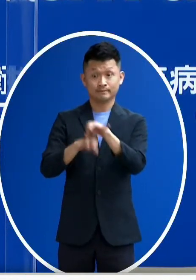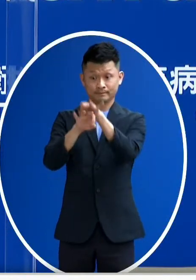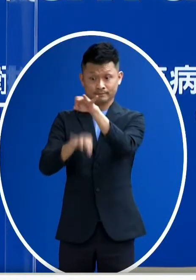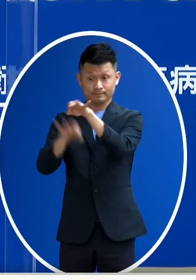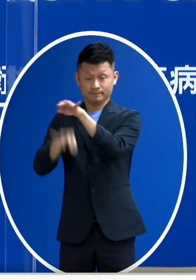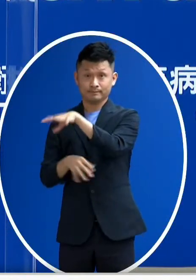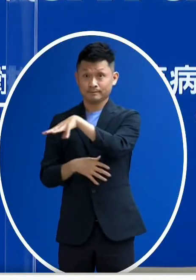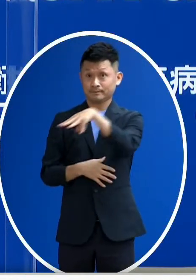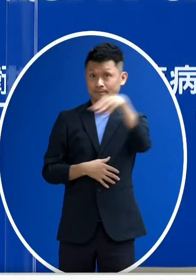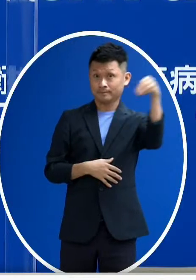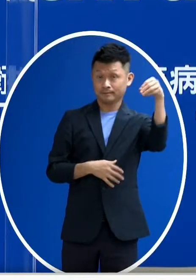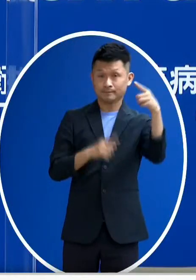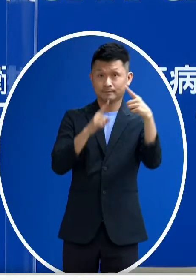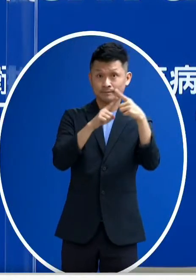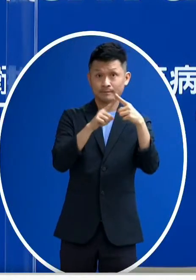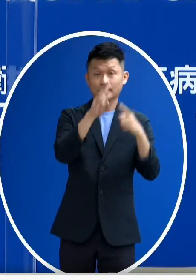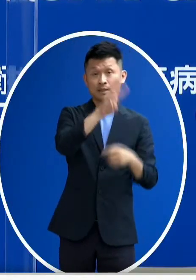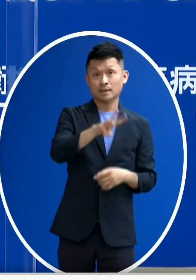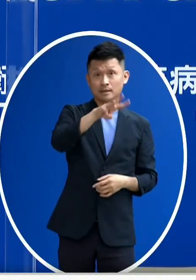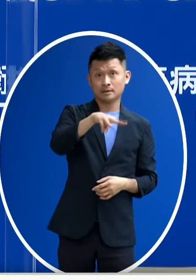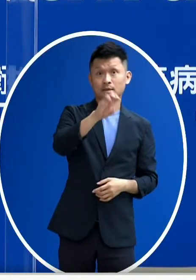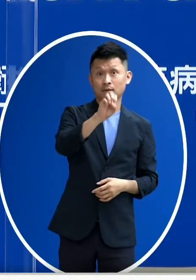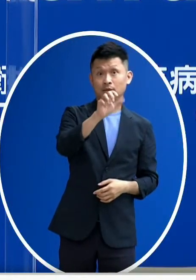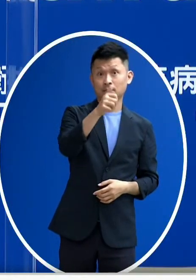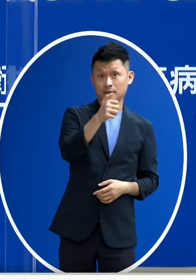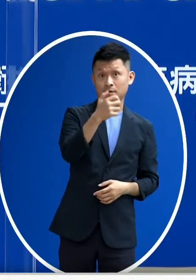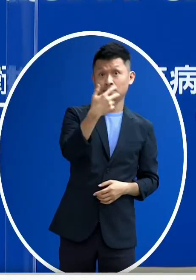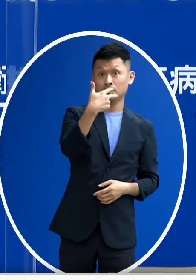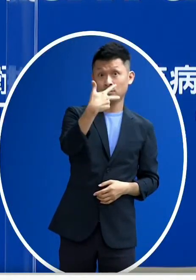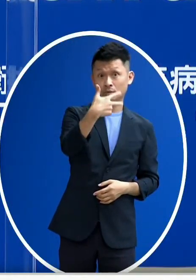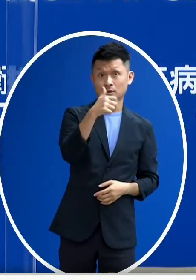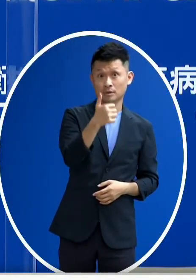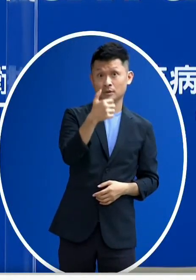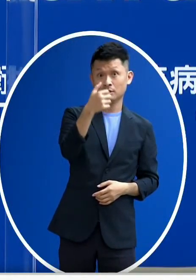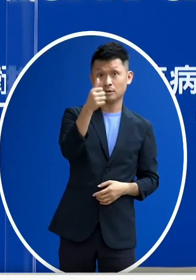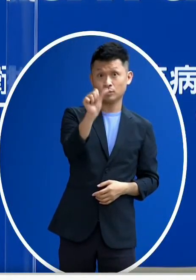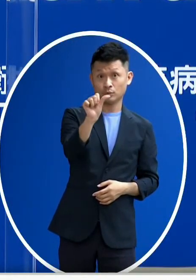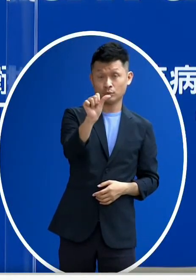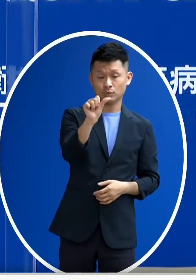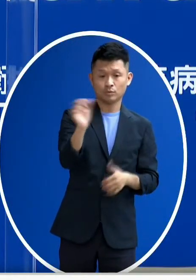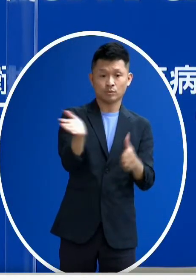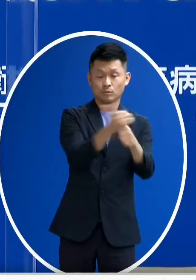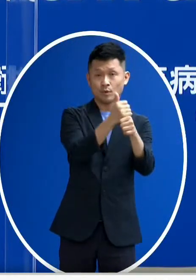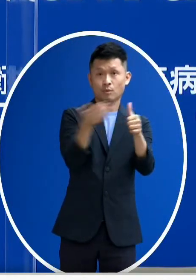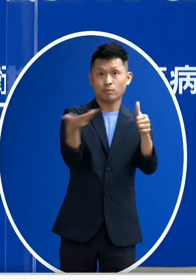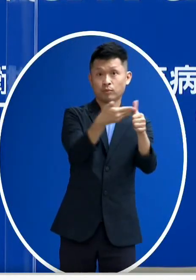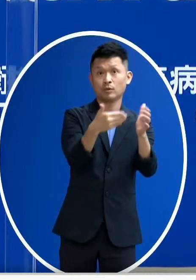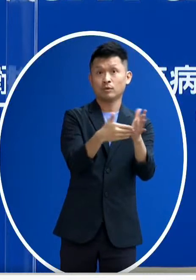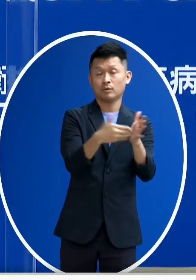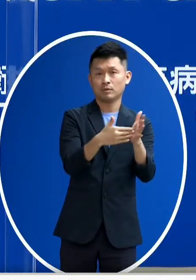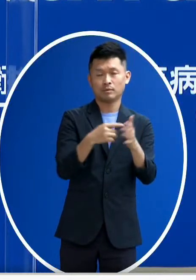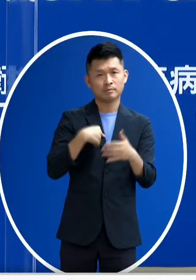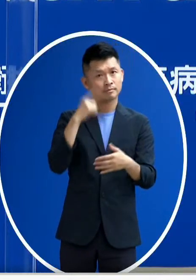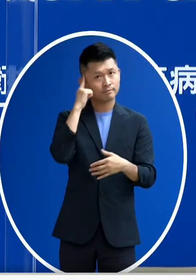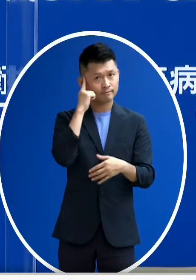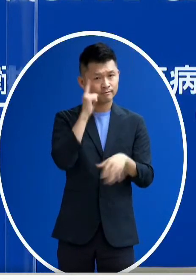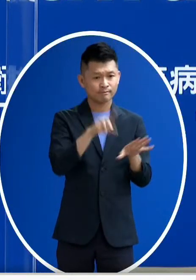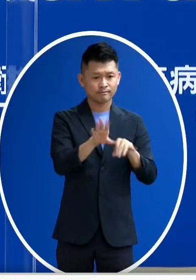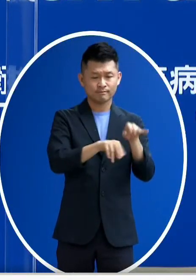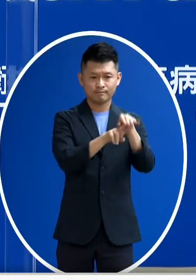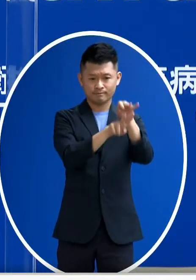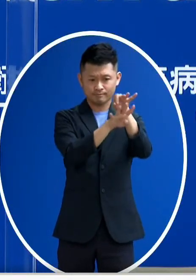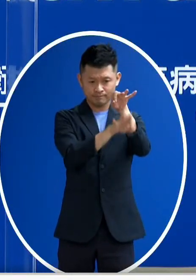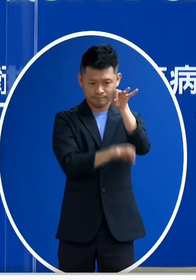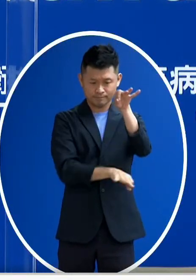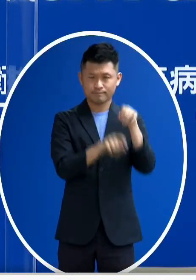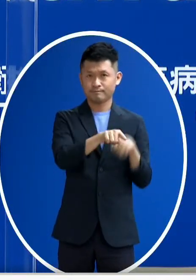里面有3075笔、哦、是上传到我们的书里面，那这个我们认为是资料是有